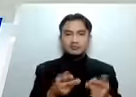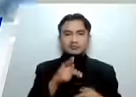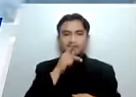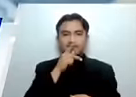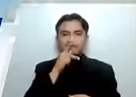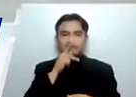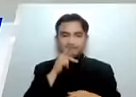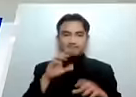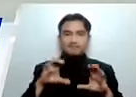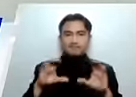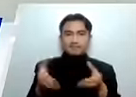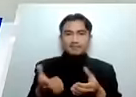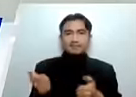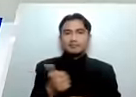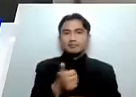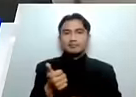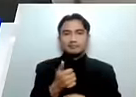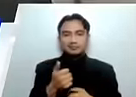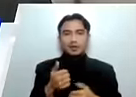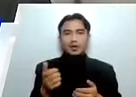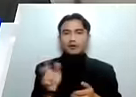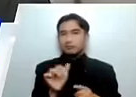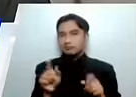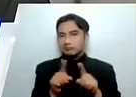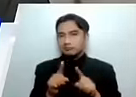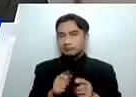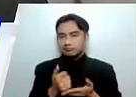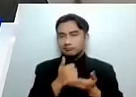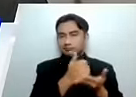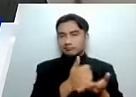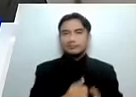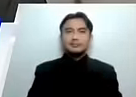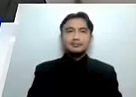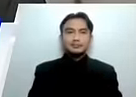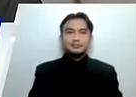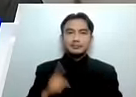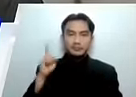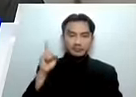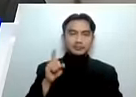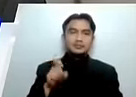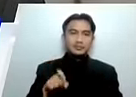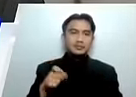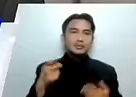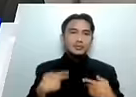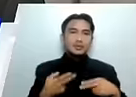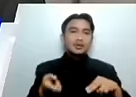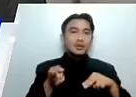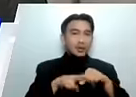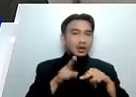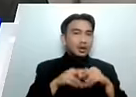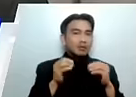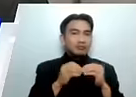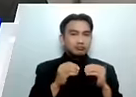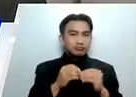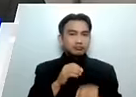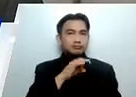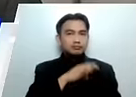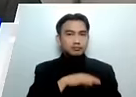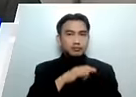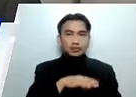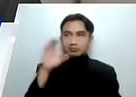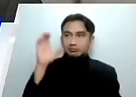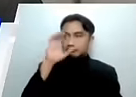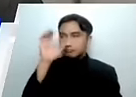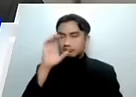kung hindi talaga maiiwasang umutang, kailangan ano din, dagdagan yung kita. or maganap ng mas mataas na